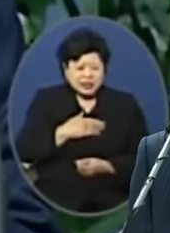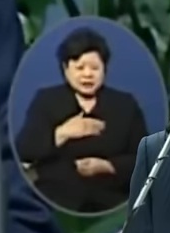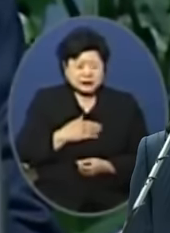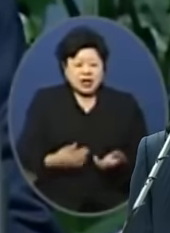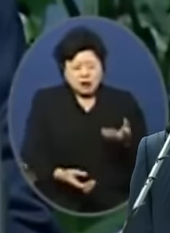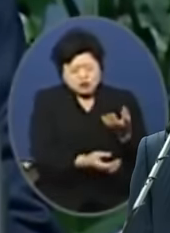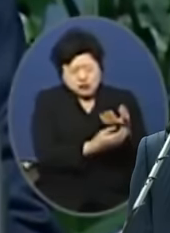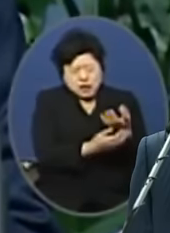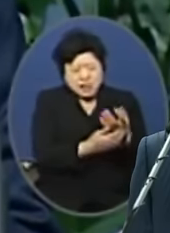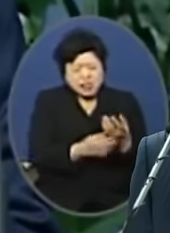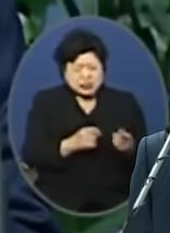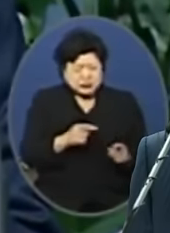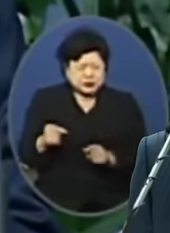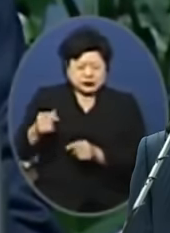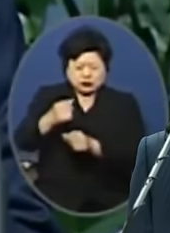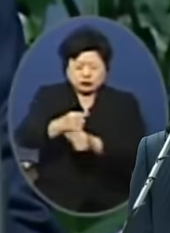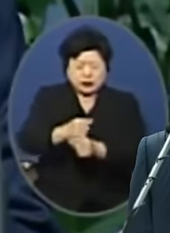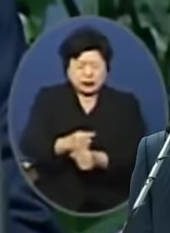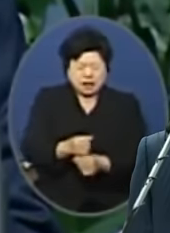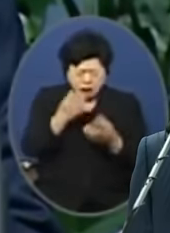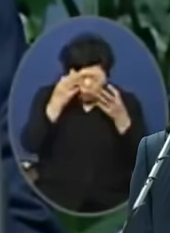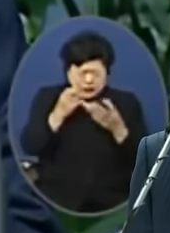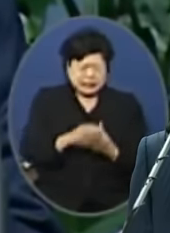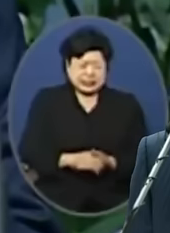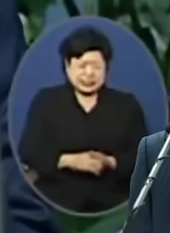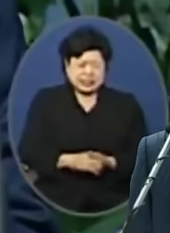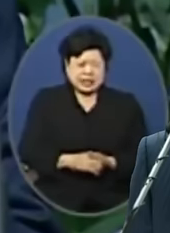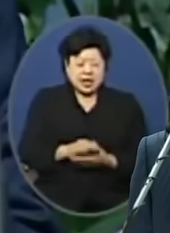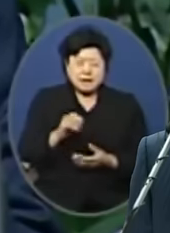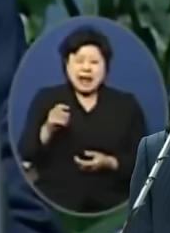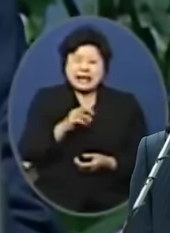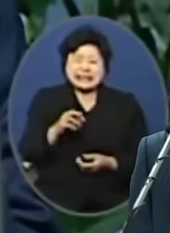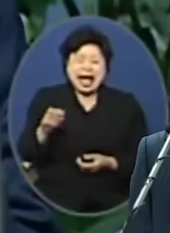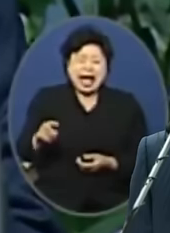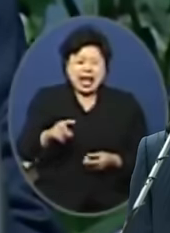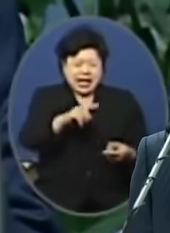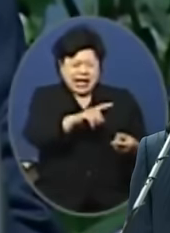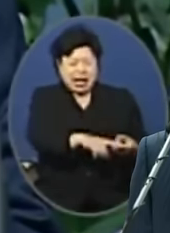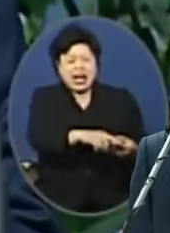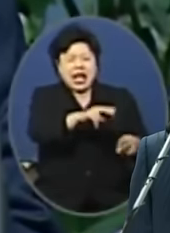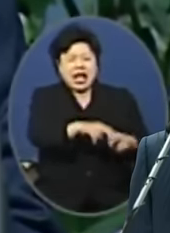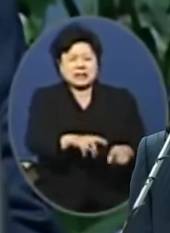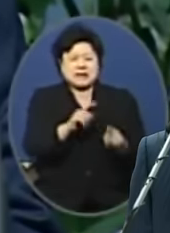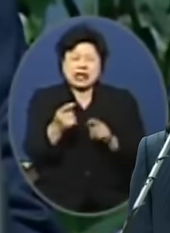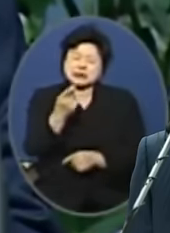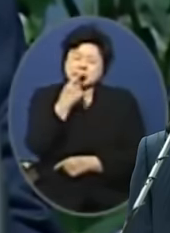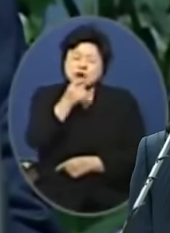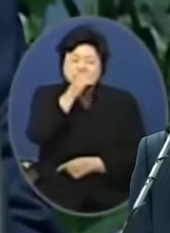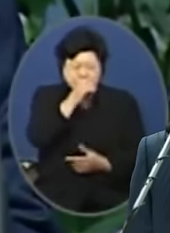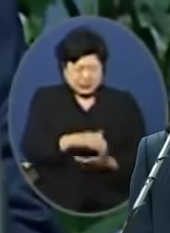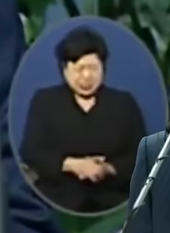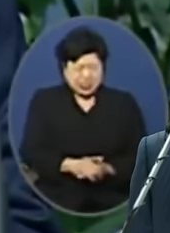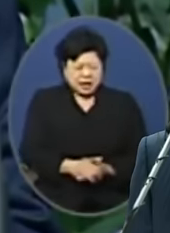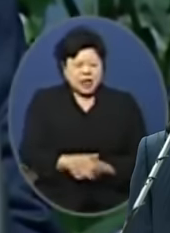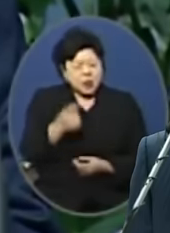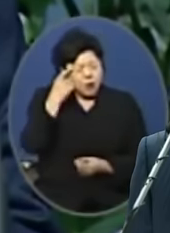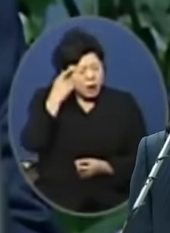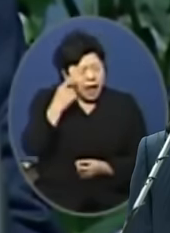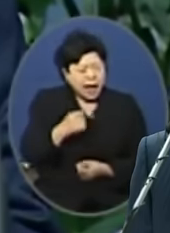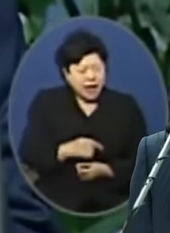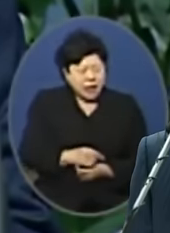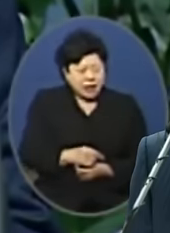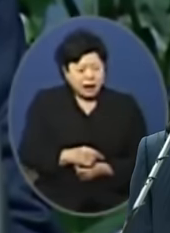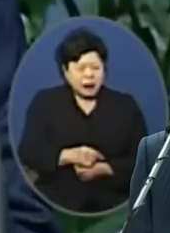부엌에서 음식 준비한다고 죽을 고생을 하는데 이 마리아는 앉아서 말씀만 배우고 있으니 어떻게 이를 일 수